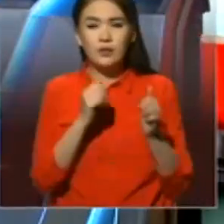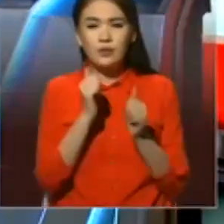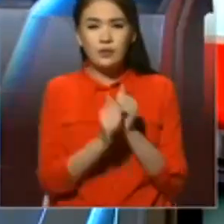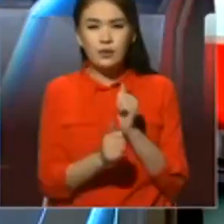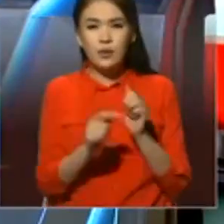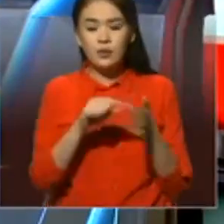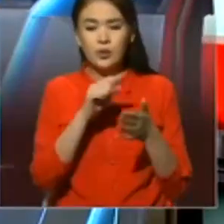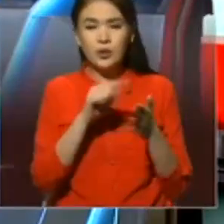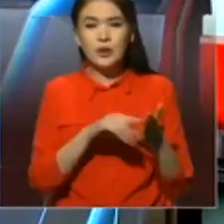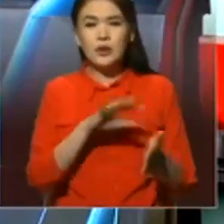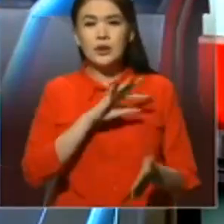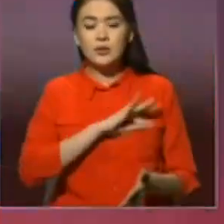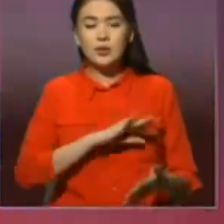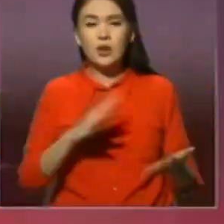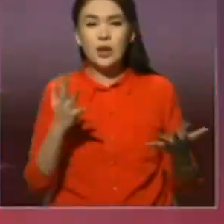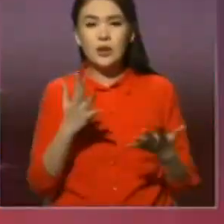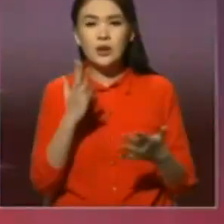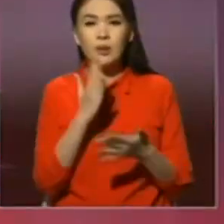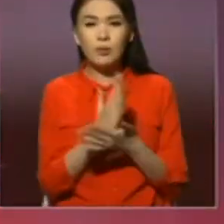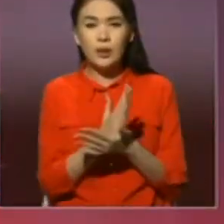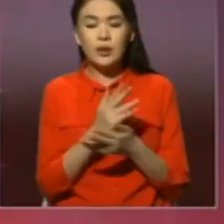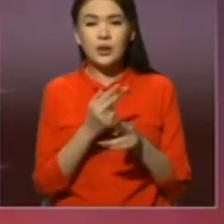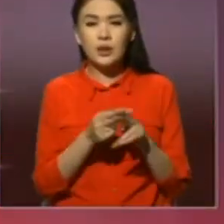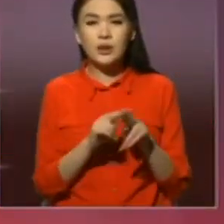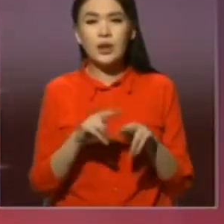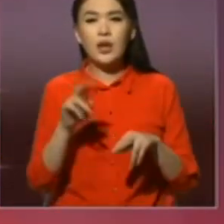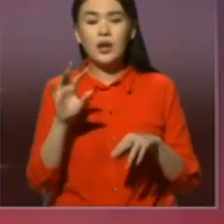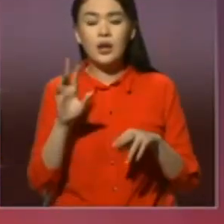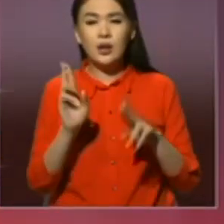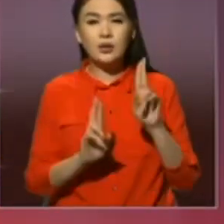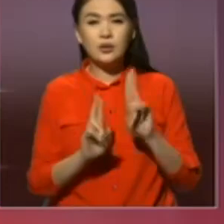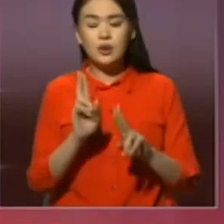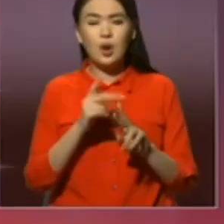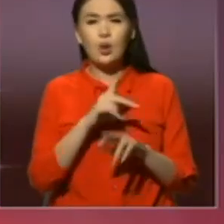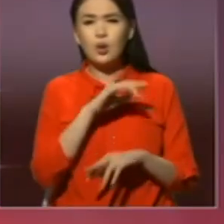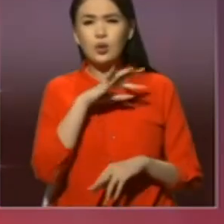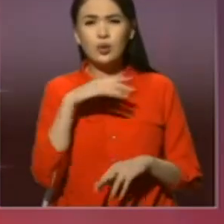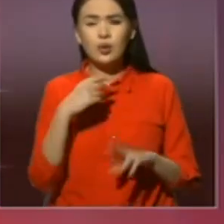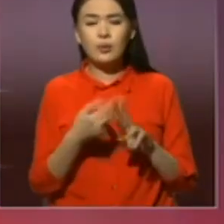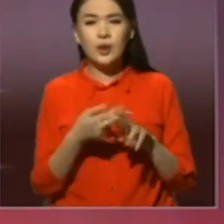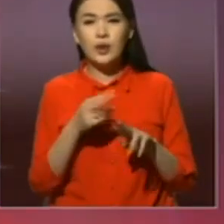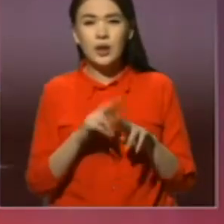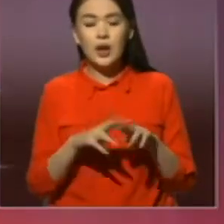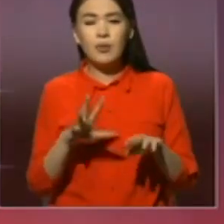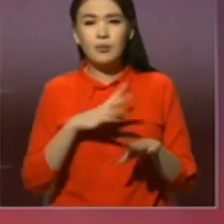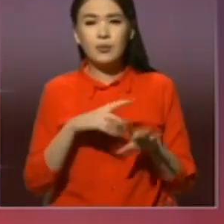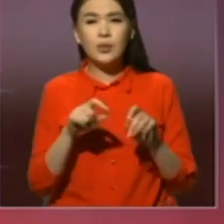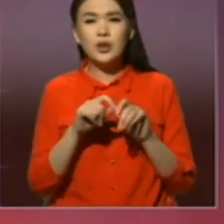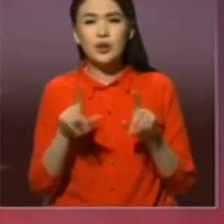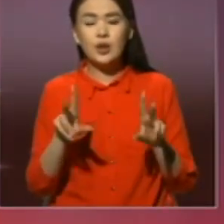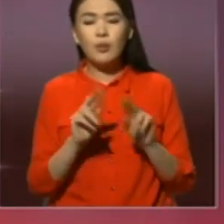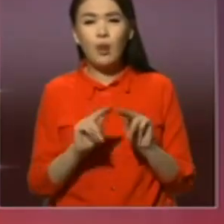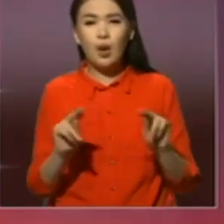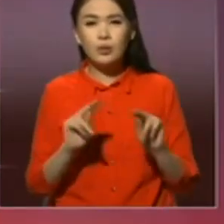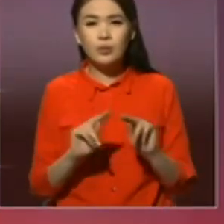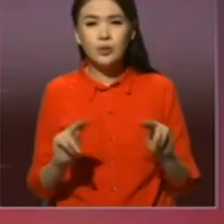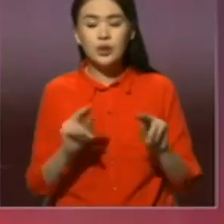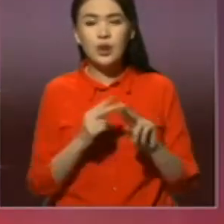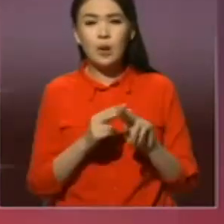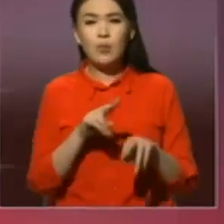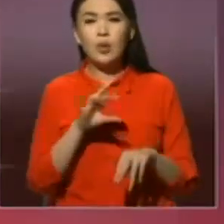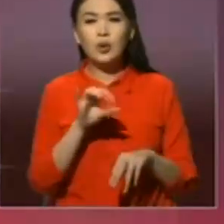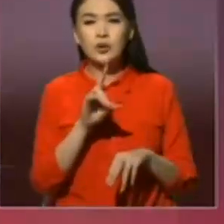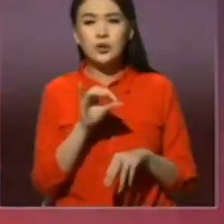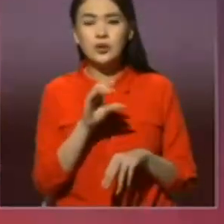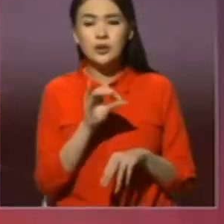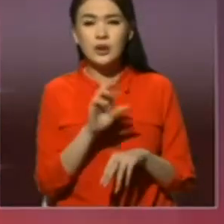тілін тиімді меңгерудің қандай әдістемелері бар дейді. Әдістеме бүгінгі таңда көп. Мен анау мектеп мұғалімдерін позициясын